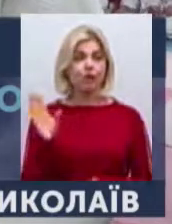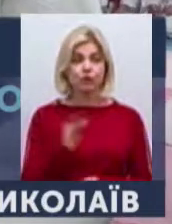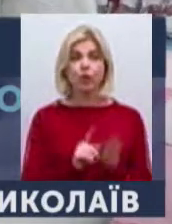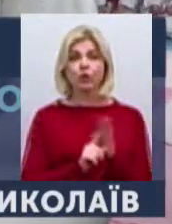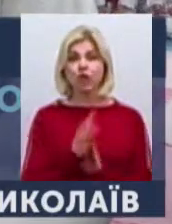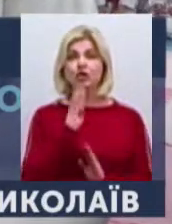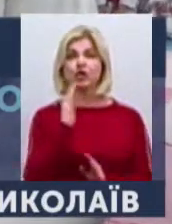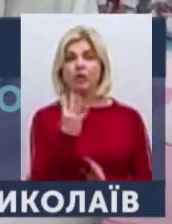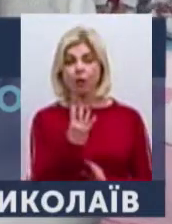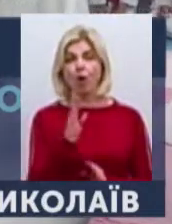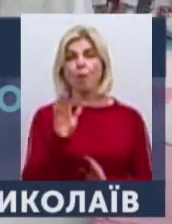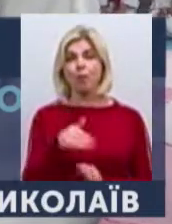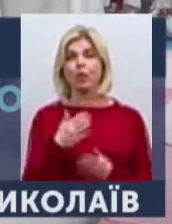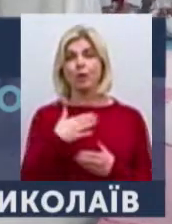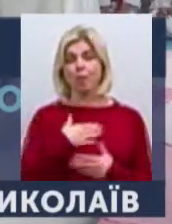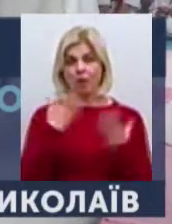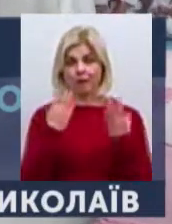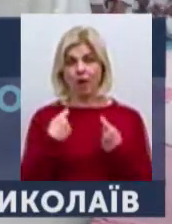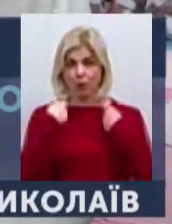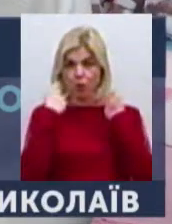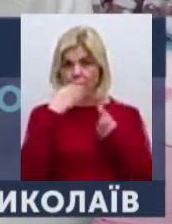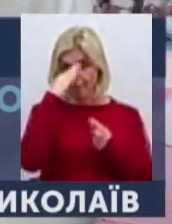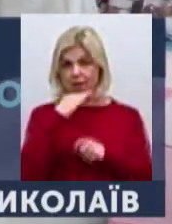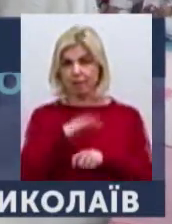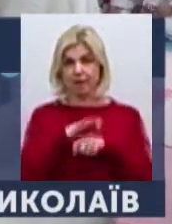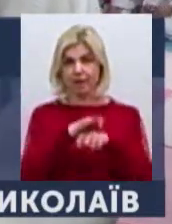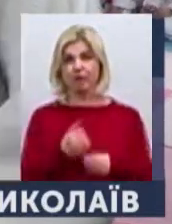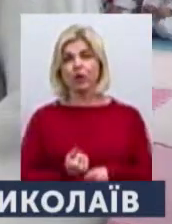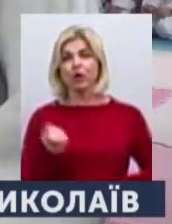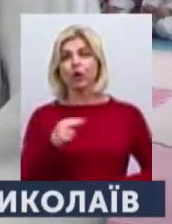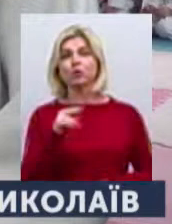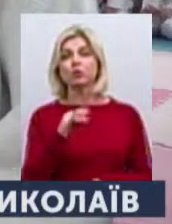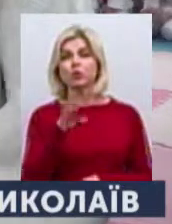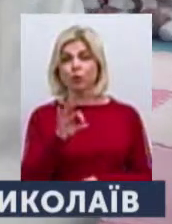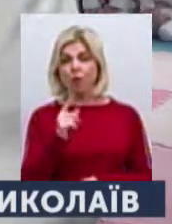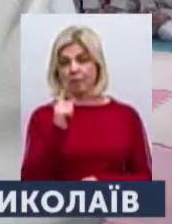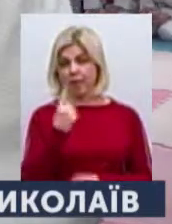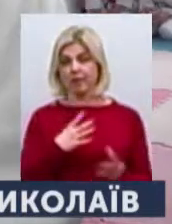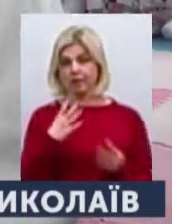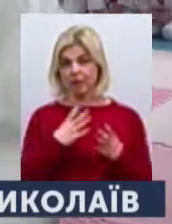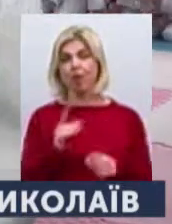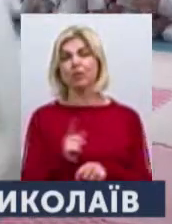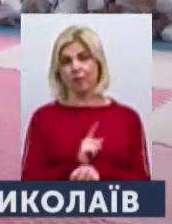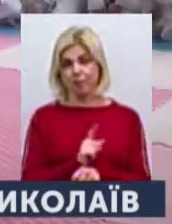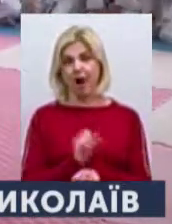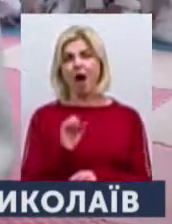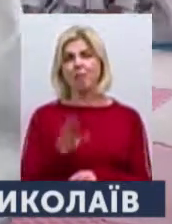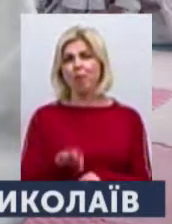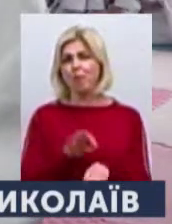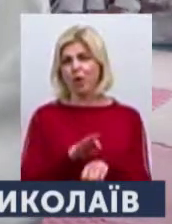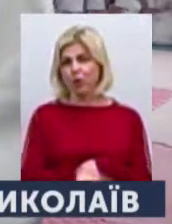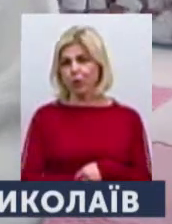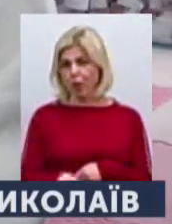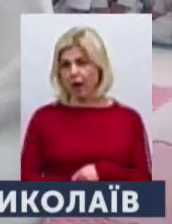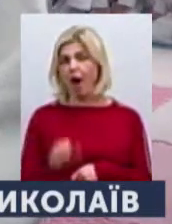4 років. Після мого дня народження тато повів мене на дзюдо. Перше тренування пройшло нормально, щоправда, потім боліли ноги. Але